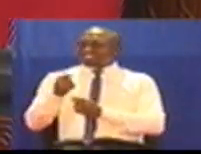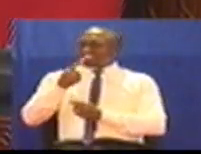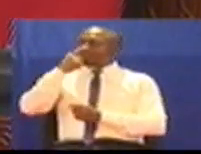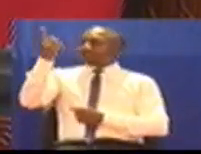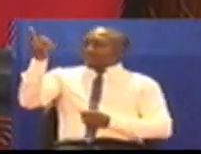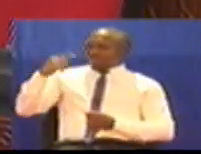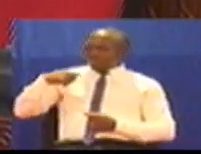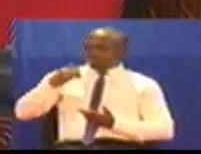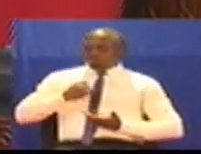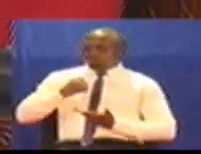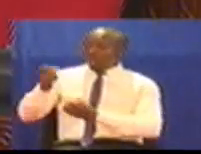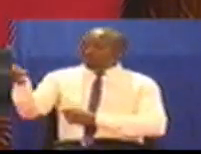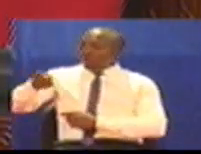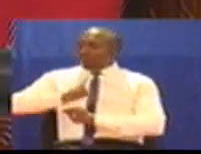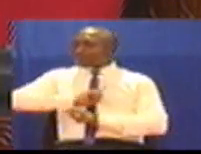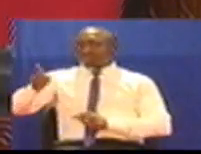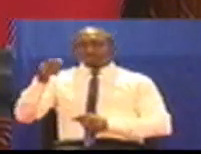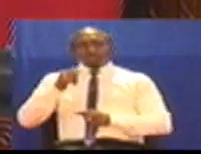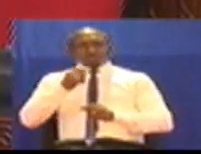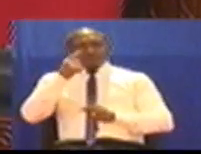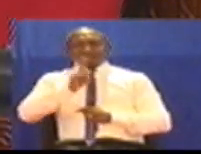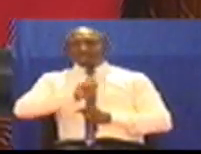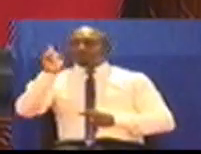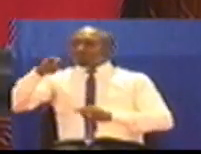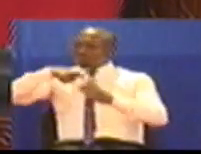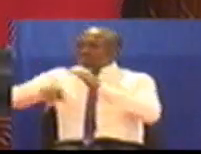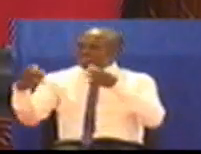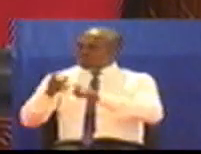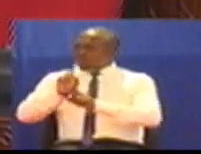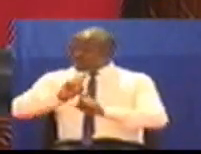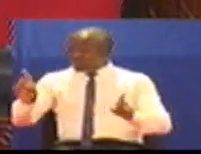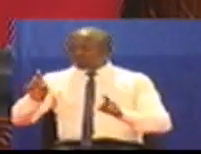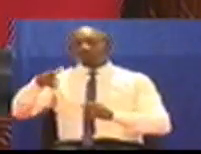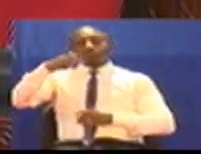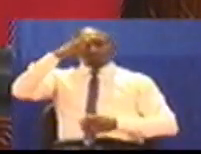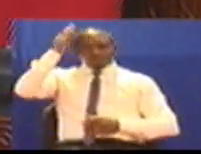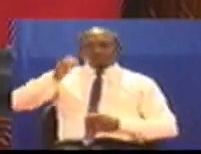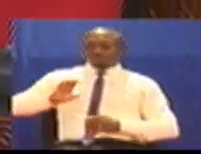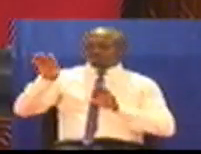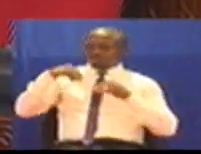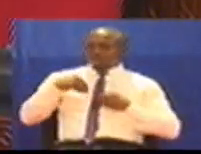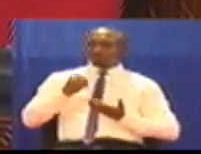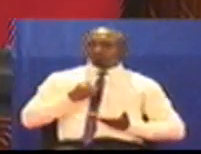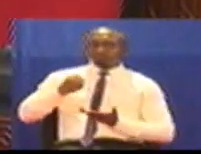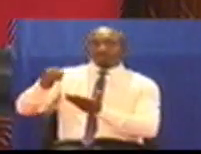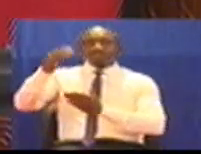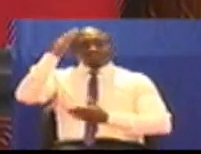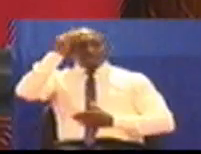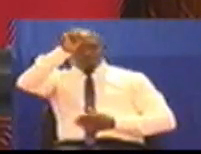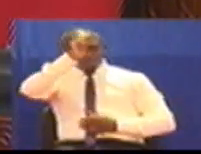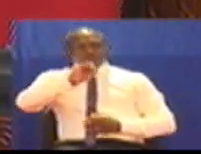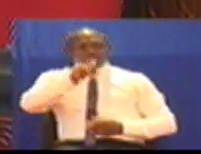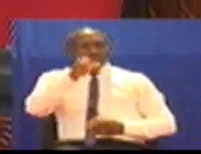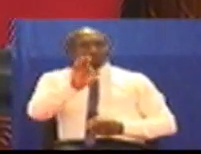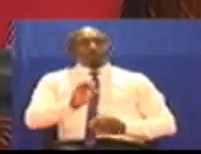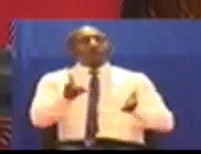vya kukopesha bila kujali kwamba yuko katika kikundi, basi ni vizuri serikali kamwangalia. Na nafahamu ili Mheshimiwa Jafu analiweza kwa sababu liko